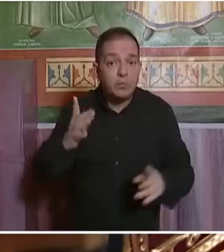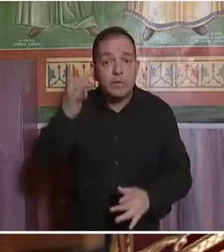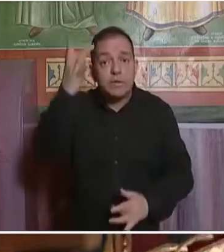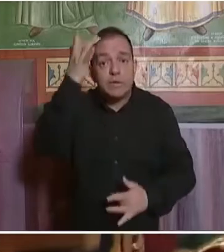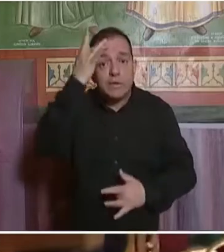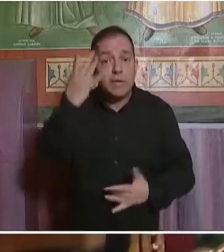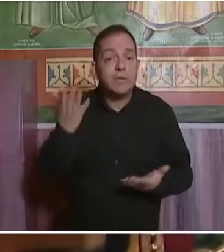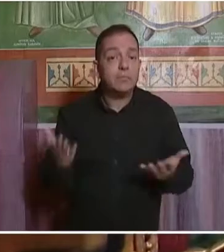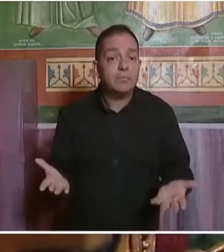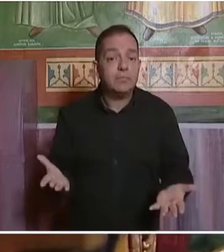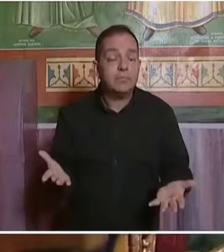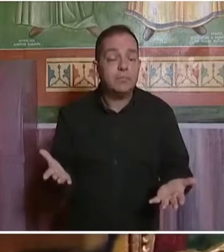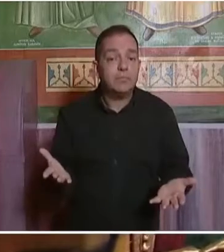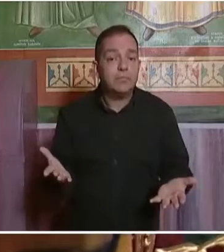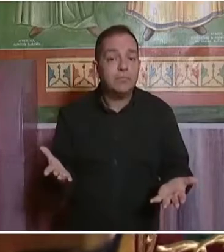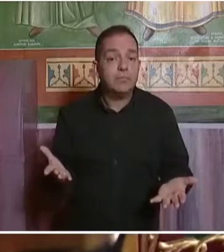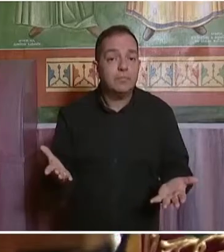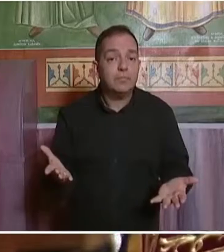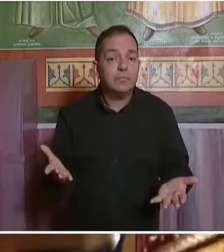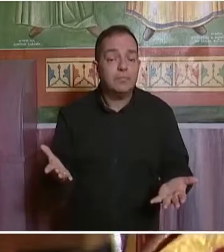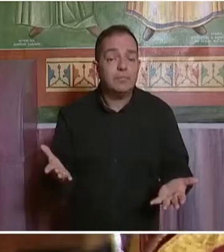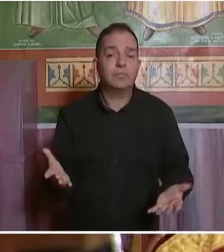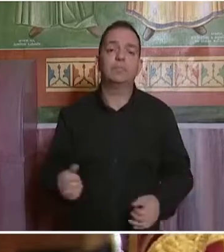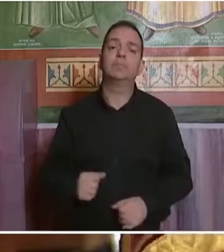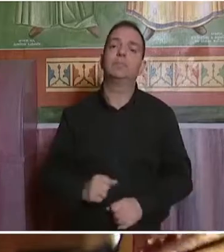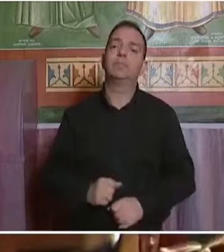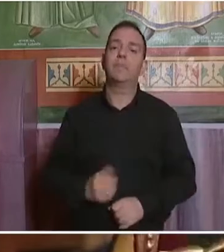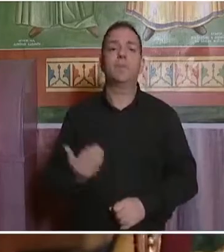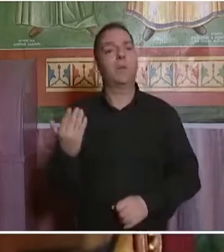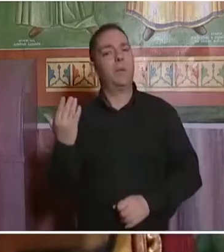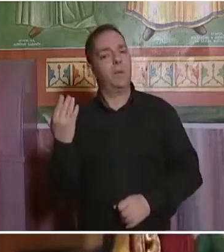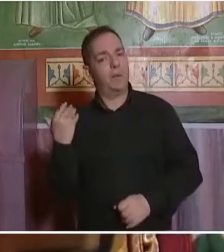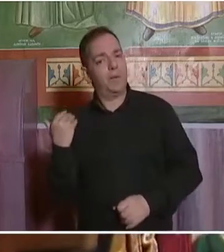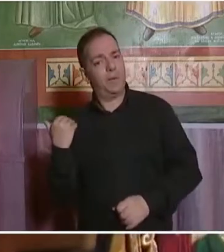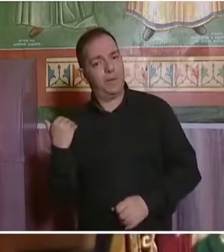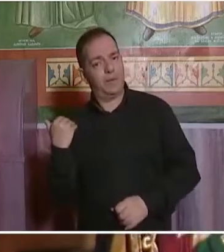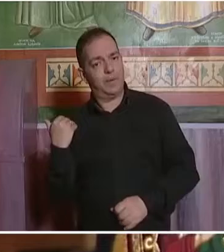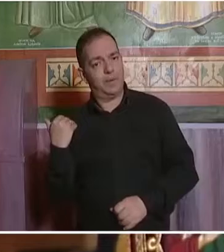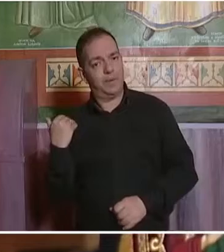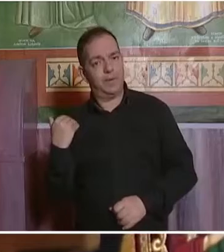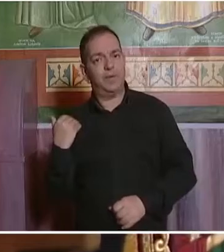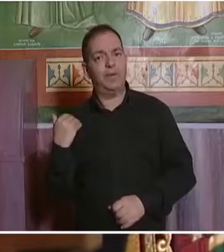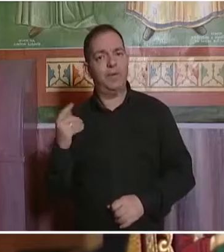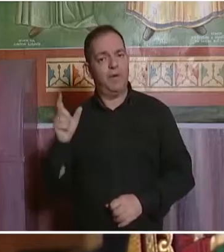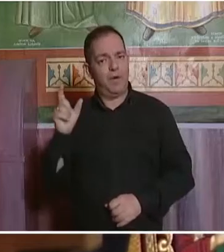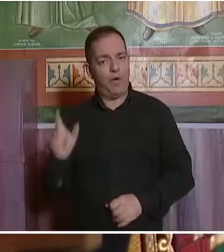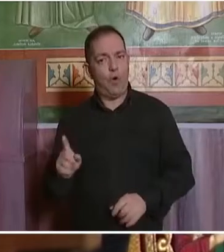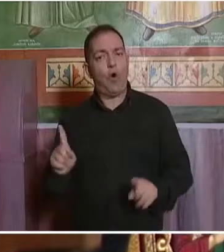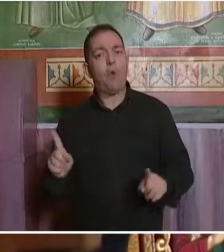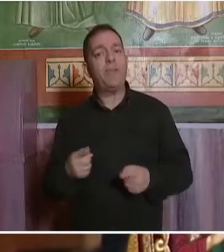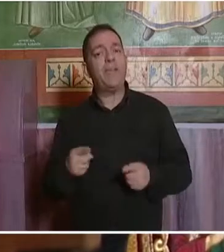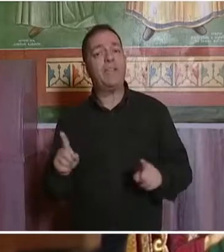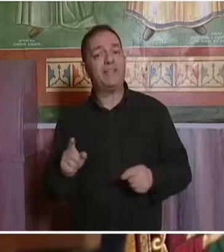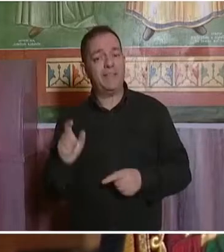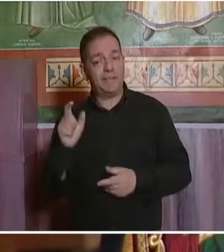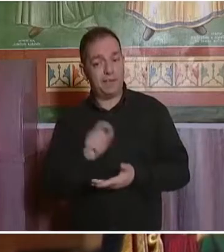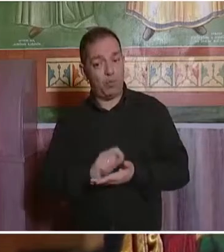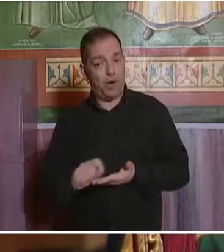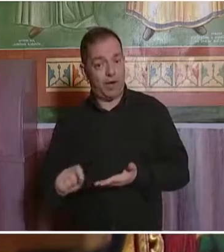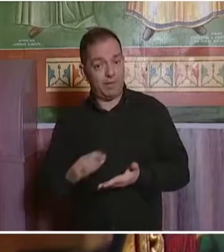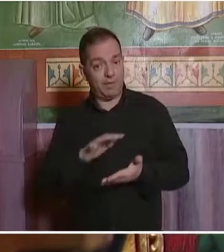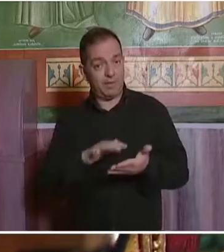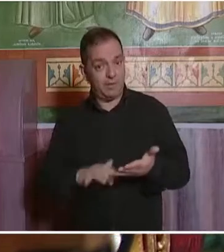μας? Απάντηση μας έδωσε λίγο νωρίτερα ο ιερός ποιητής του ακαθίστου